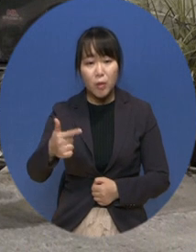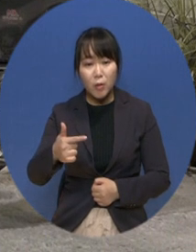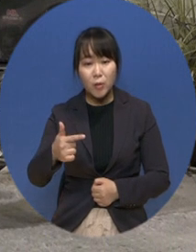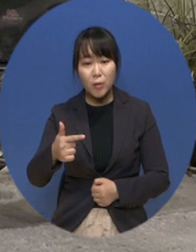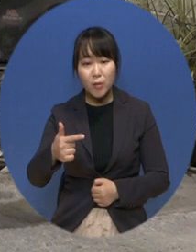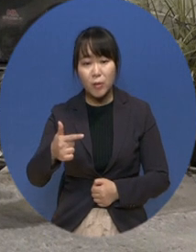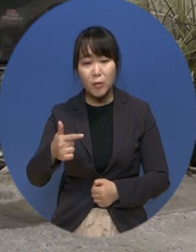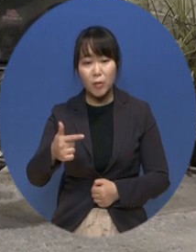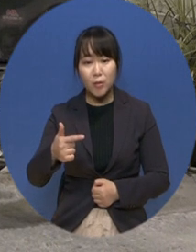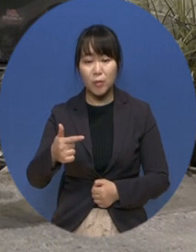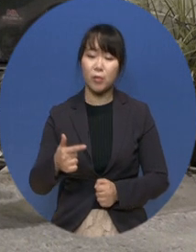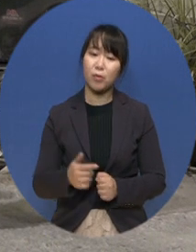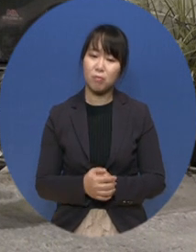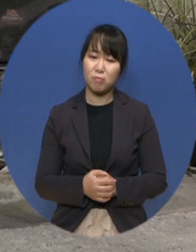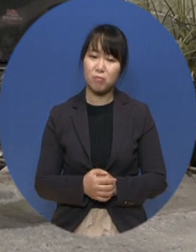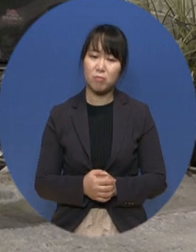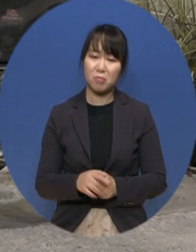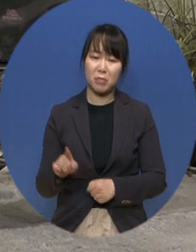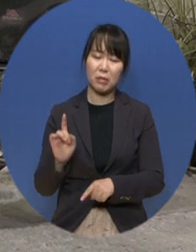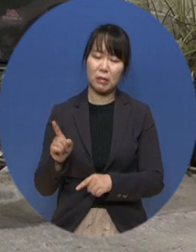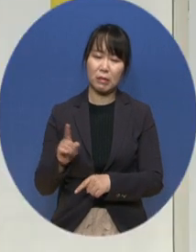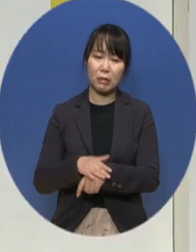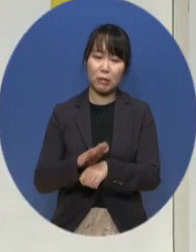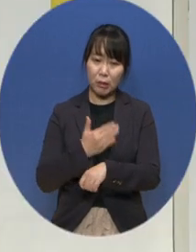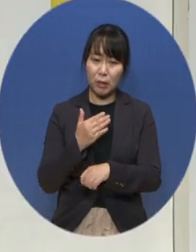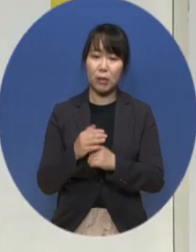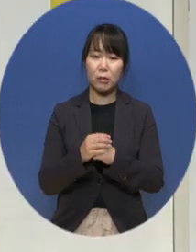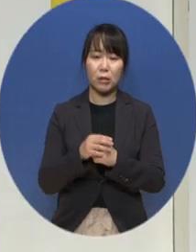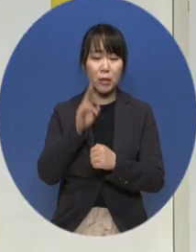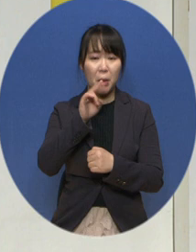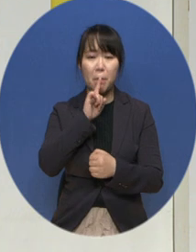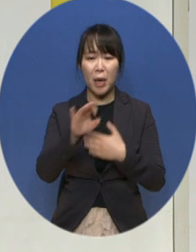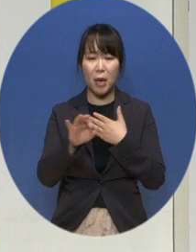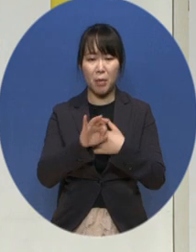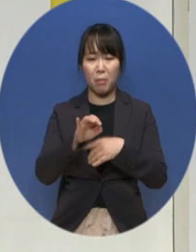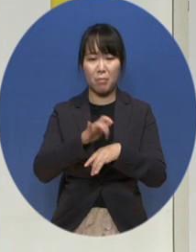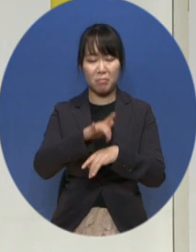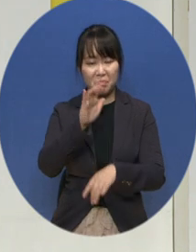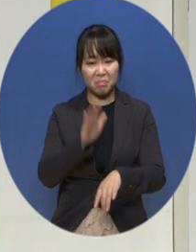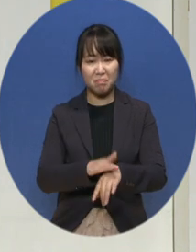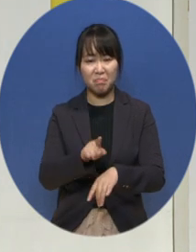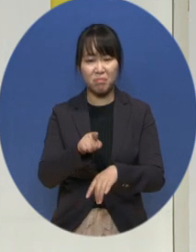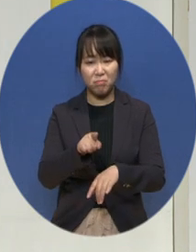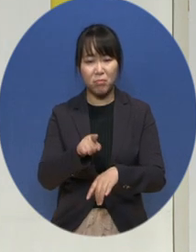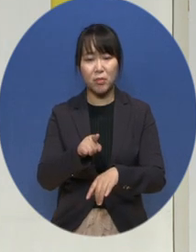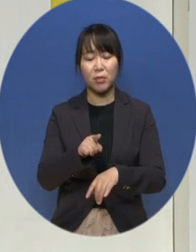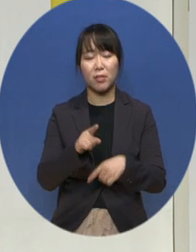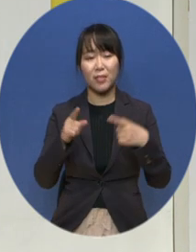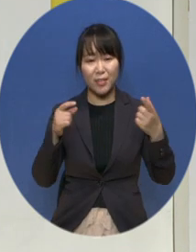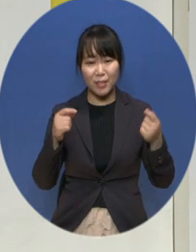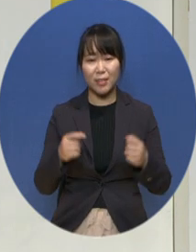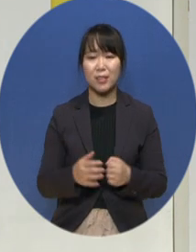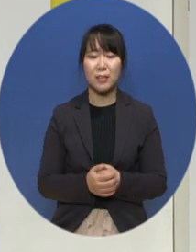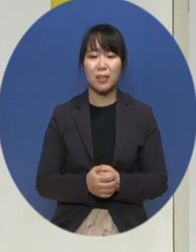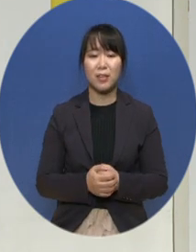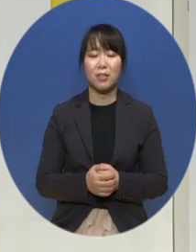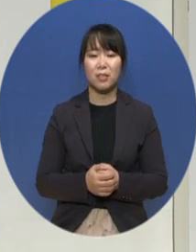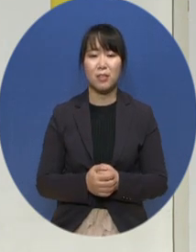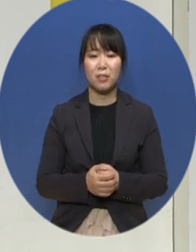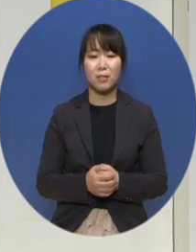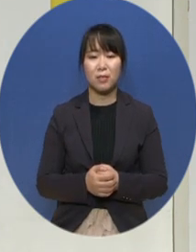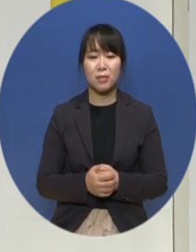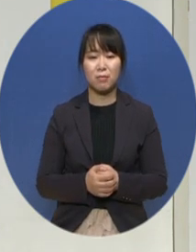4 어 좀 개발 해줬다 4 쉼 아기는 싸가지가 없다 이렇게까지 괜찮아 아아 근데